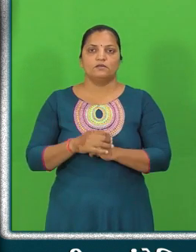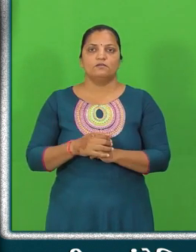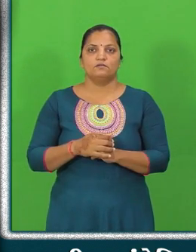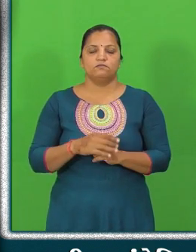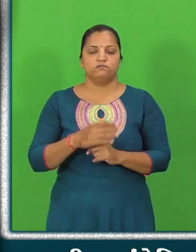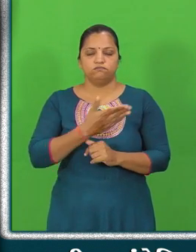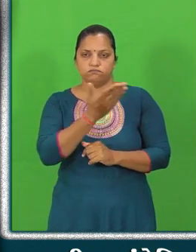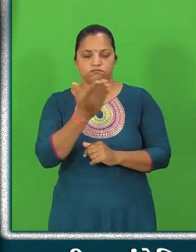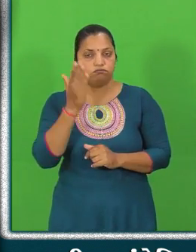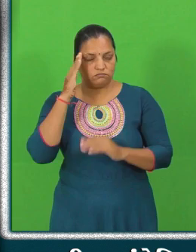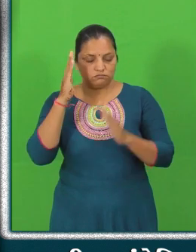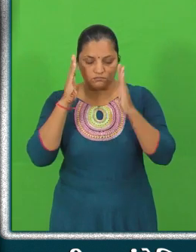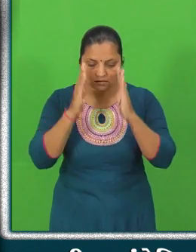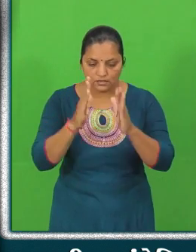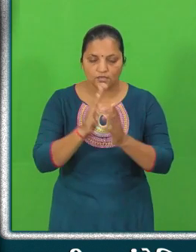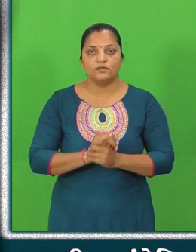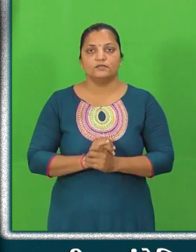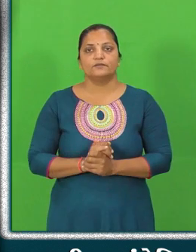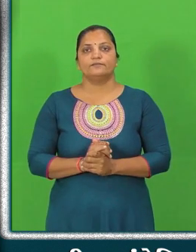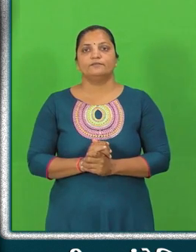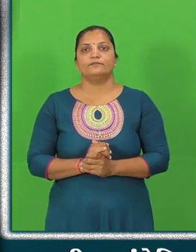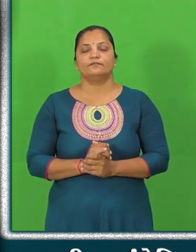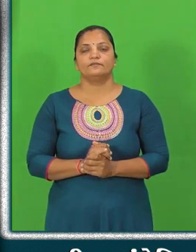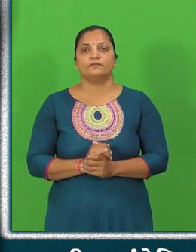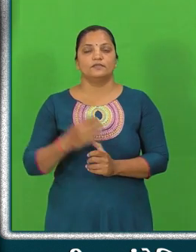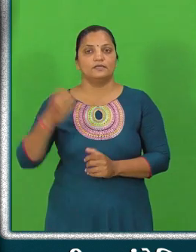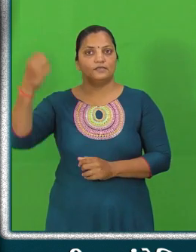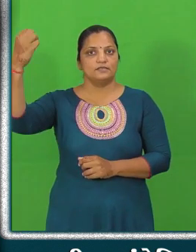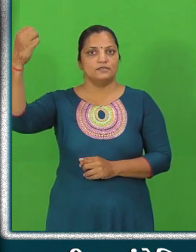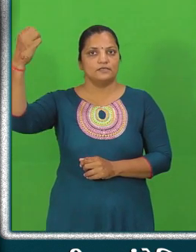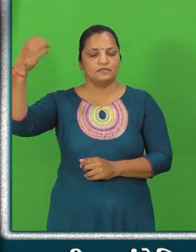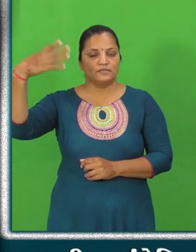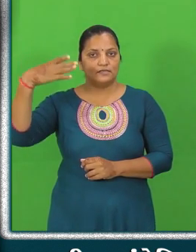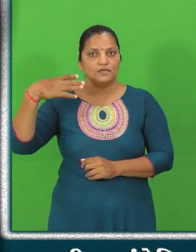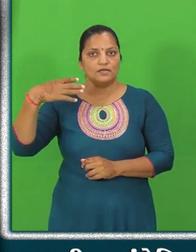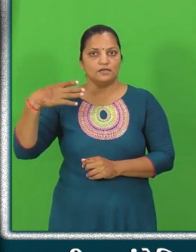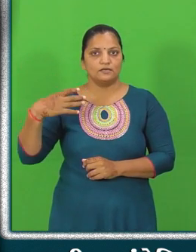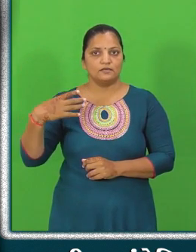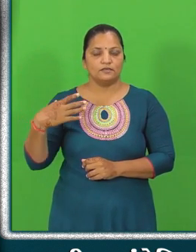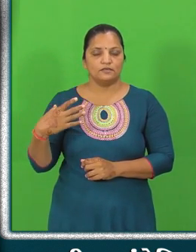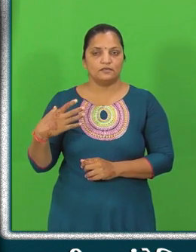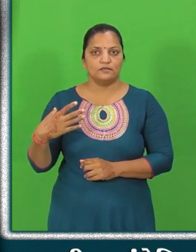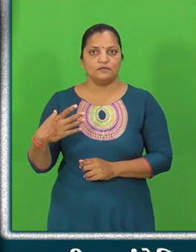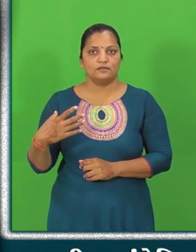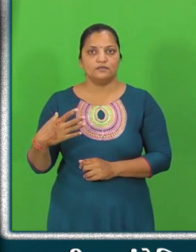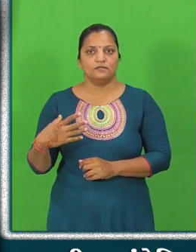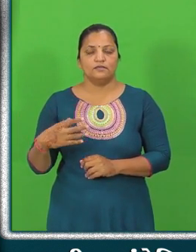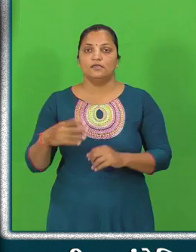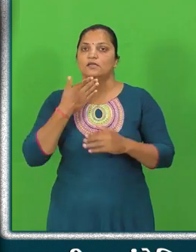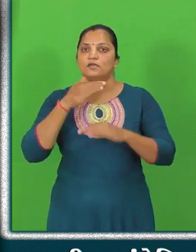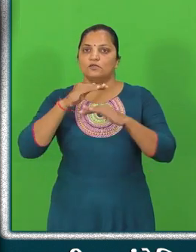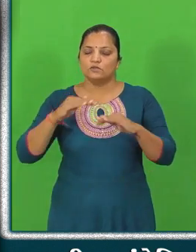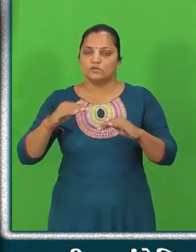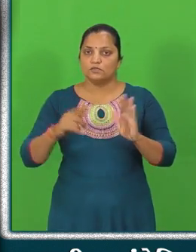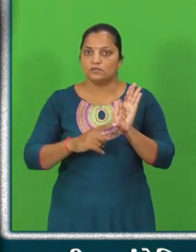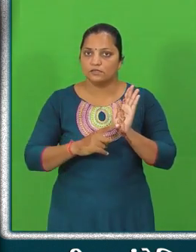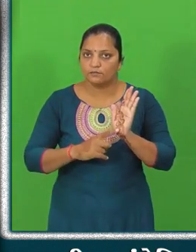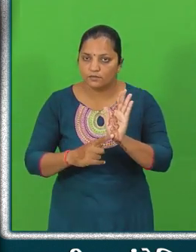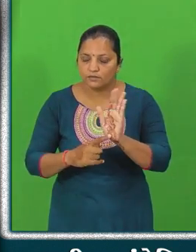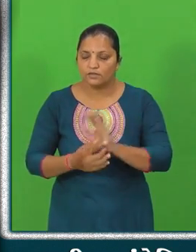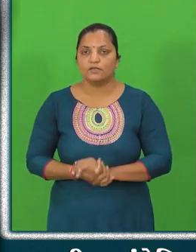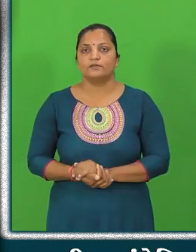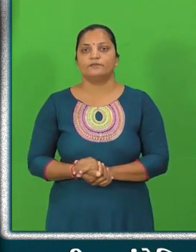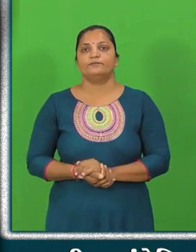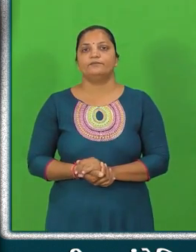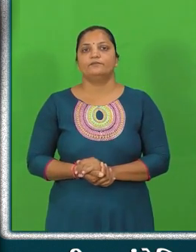ઓકે બરોબર બધાને દેખાય છે. હવે લાઈટ ઓન કરી દો, હું વિદ્યાર્થીઓને બતાવી દઉં ડિસ્ટન્સ કેટલું છે. અહીંયા જ